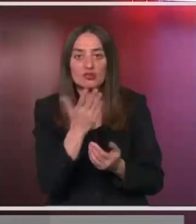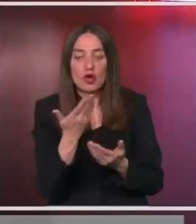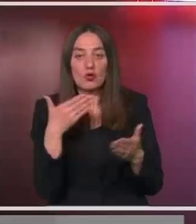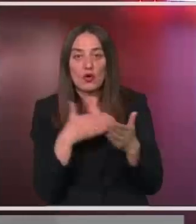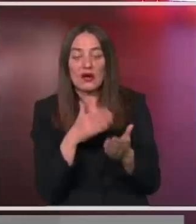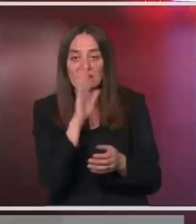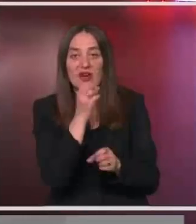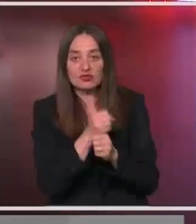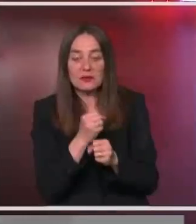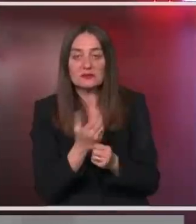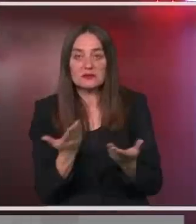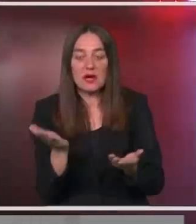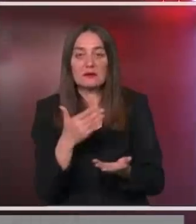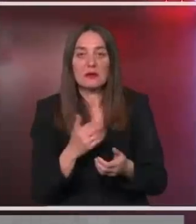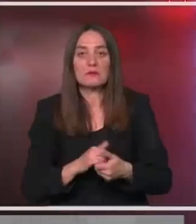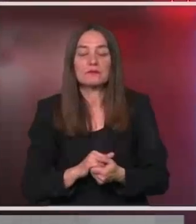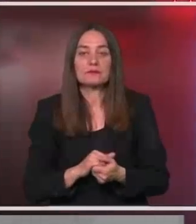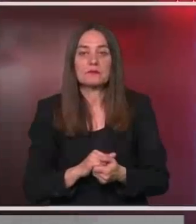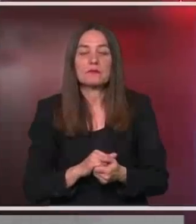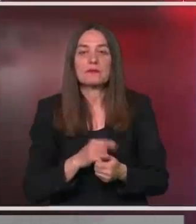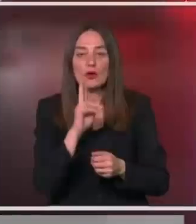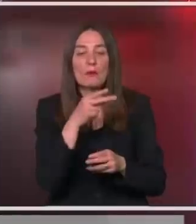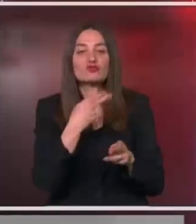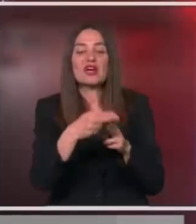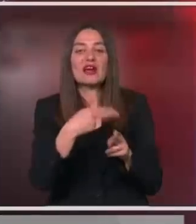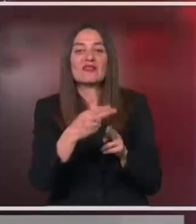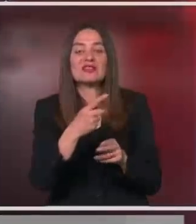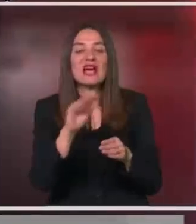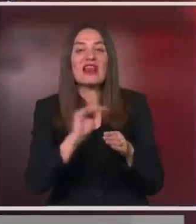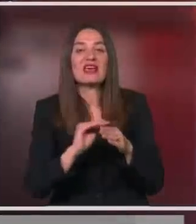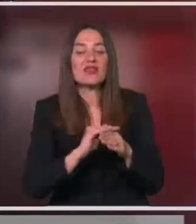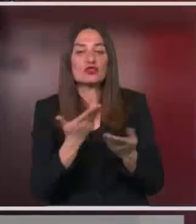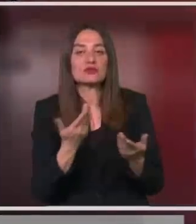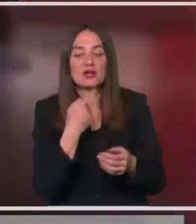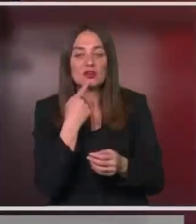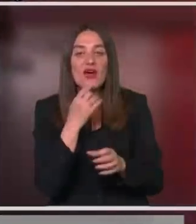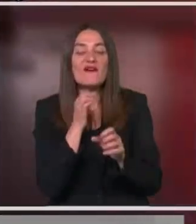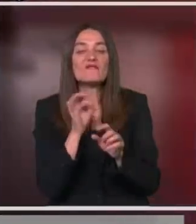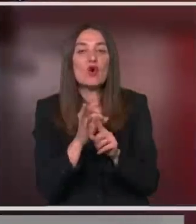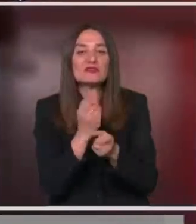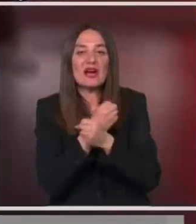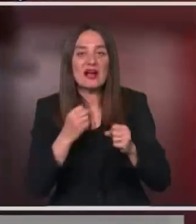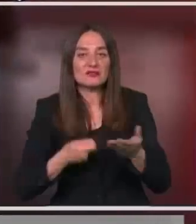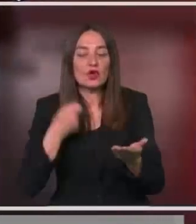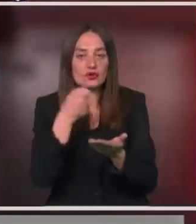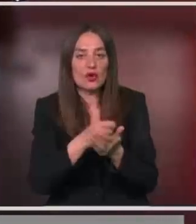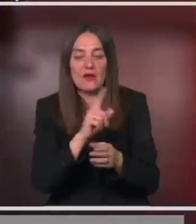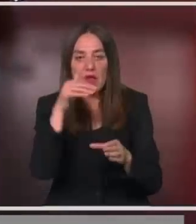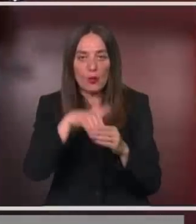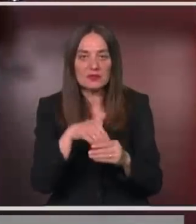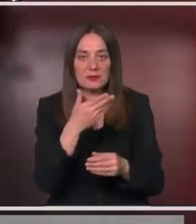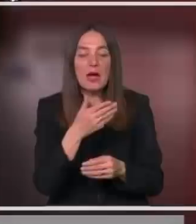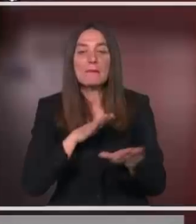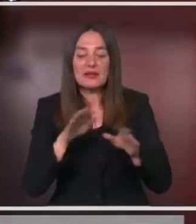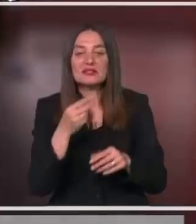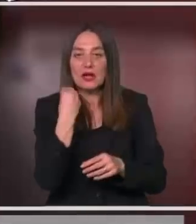Konkretno na vaš biznis. Ne, ne, ne, ne, ne, ne, ne, ne, ne, ne, ne, ne, ne, ne, ne, ne, ne, ne, ne, ne, ne, ne, ne, ne, ne, ne, ne, ne, ne, ne, ne, ne, ne, ne, ne, ne,